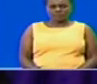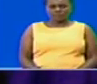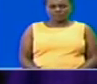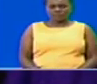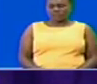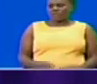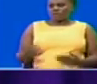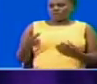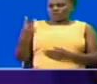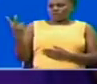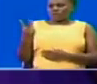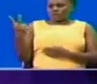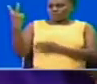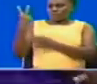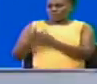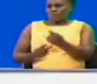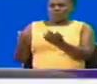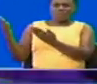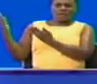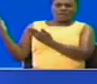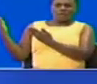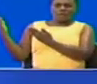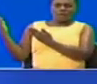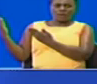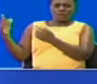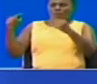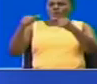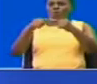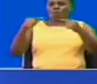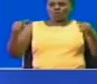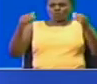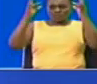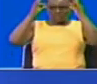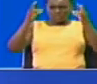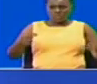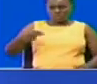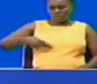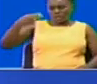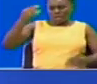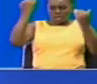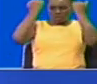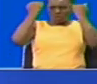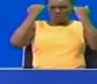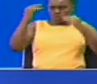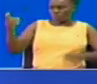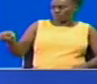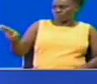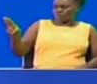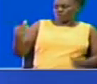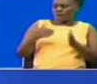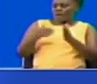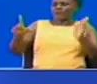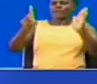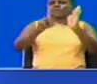Veronica Gitahi pamoja na afisa mmoja wa polisi walikata rufaa baada ya mahakama kuu kuwapata na makosa ya kumpiga risasi kinyume cha